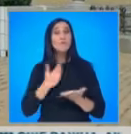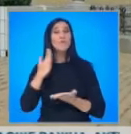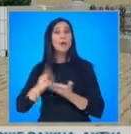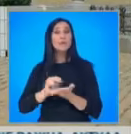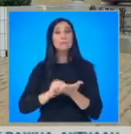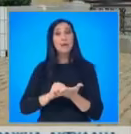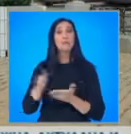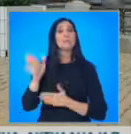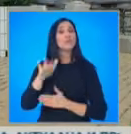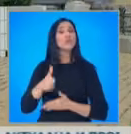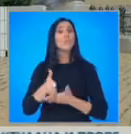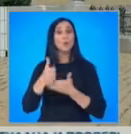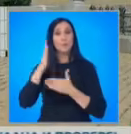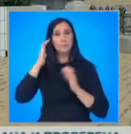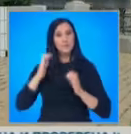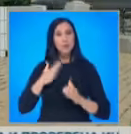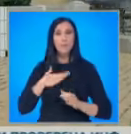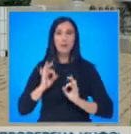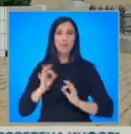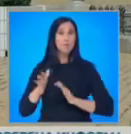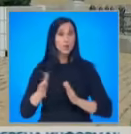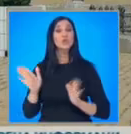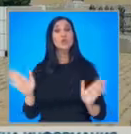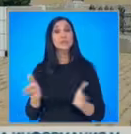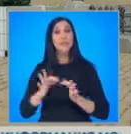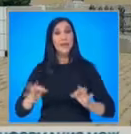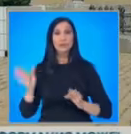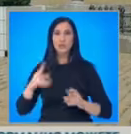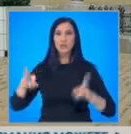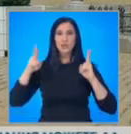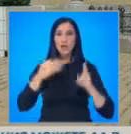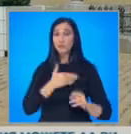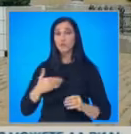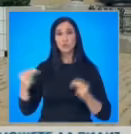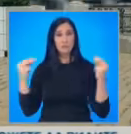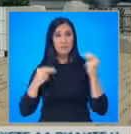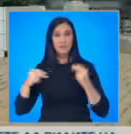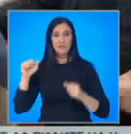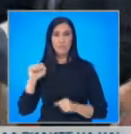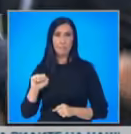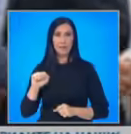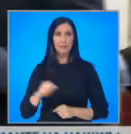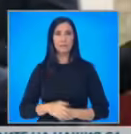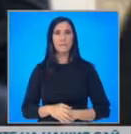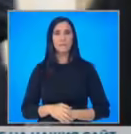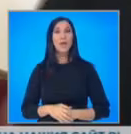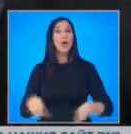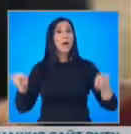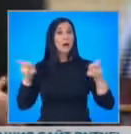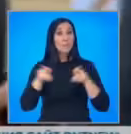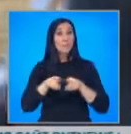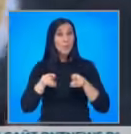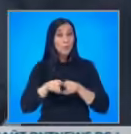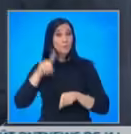ще подкрепят правителство на Има такъв народ, ще стане ясно само след решение на Националния съвет на партията. Сходствата